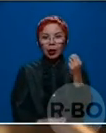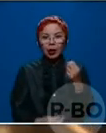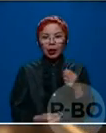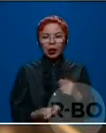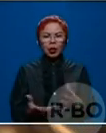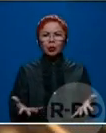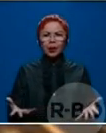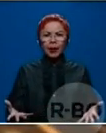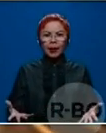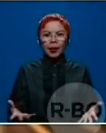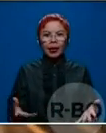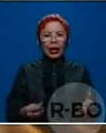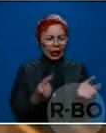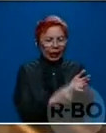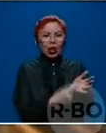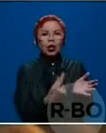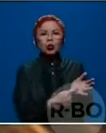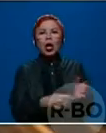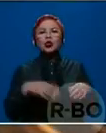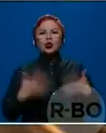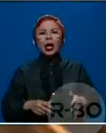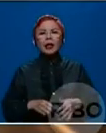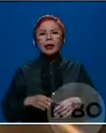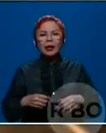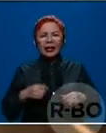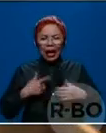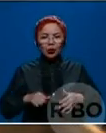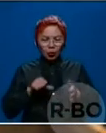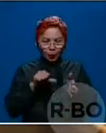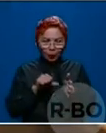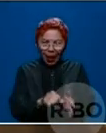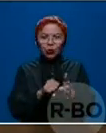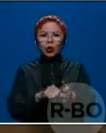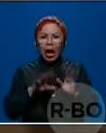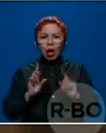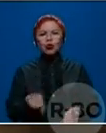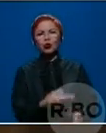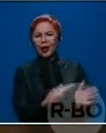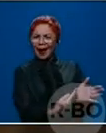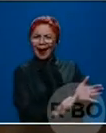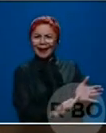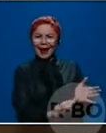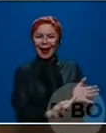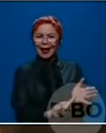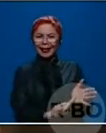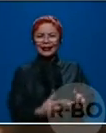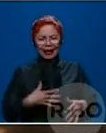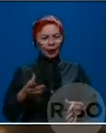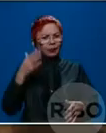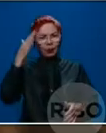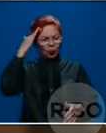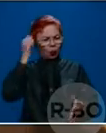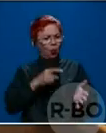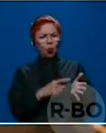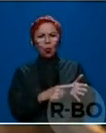hati karena konstitusi kita mengatakan Bantulah mereka yang sulit sekali hidupnya dan Di sinilah keterpanggilan kami untuk membantu